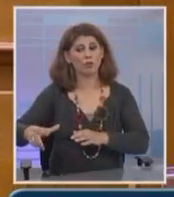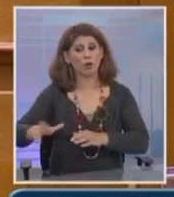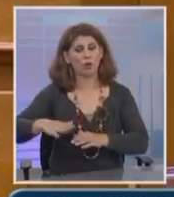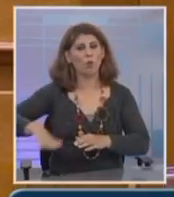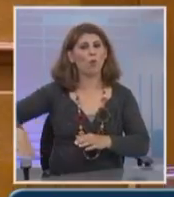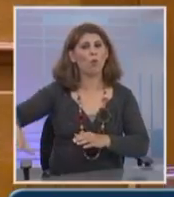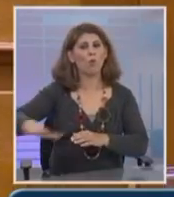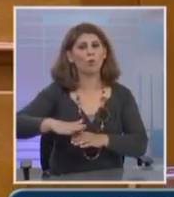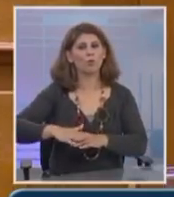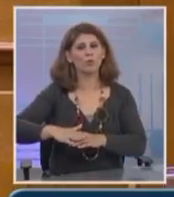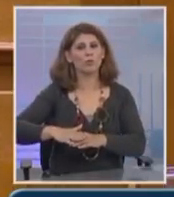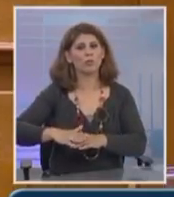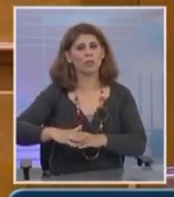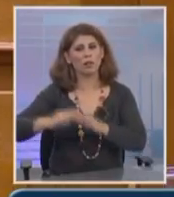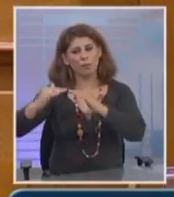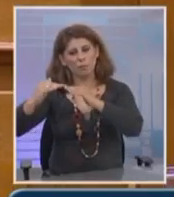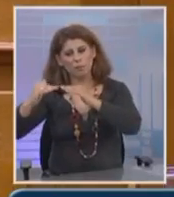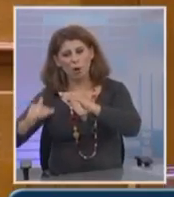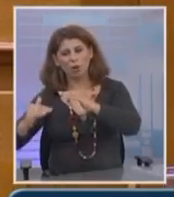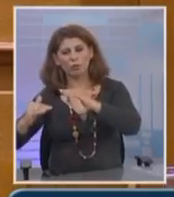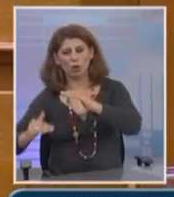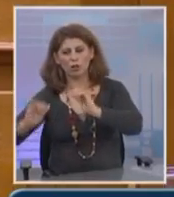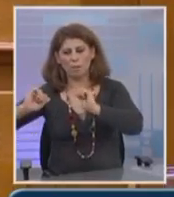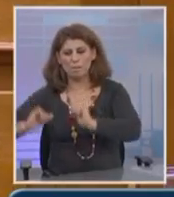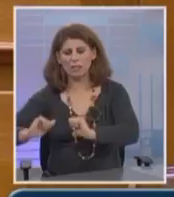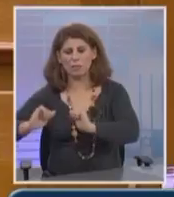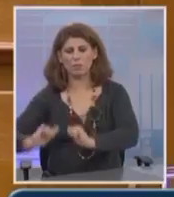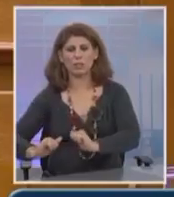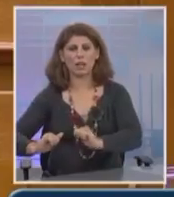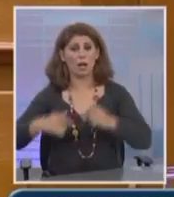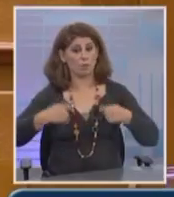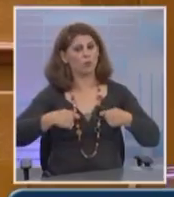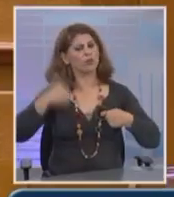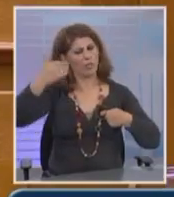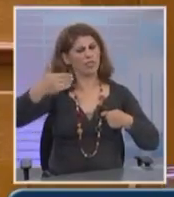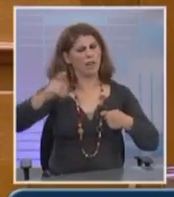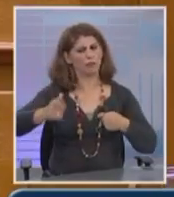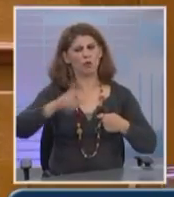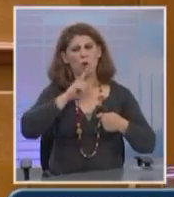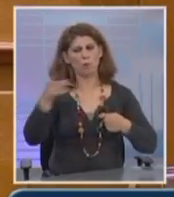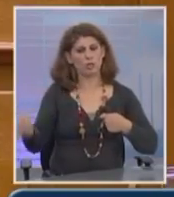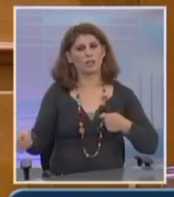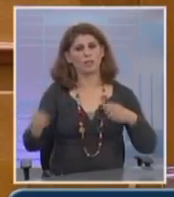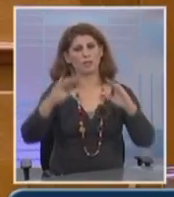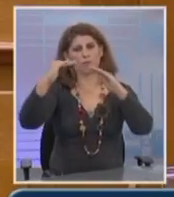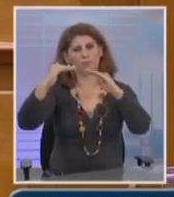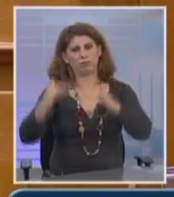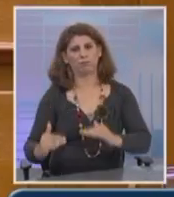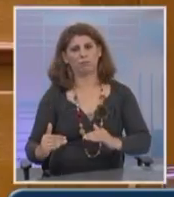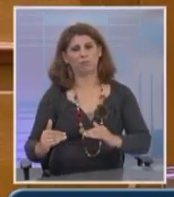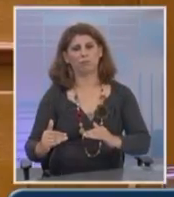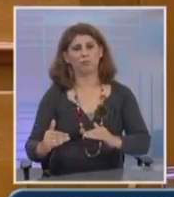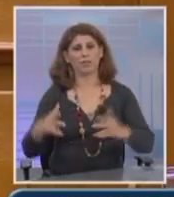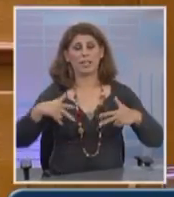στρώματα της ακόμα πιο κάτω συμπίεσης των ευπορότερων. Η κυβέρνηση επενδύει σε